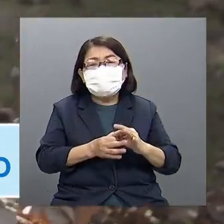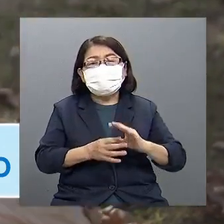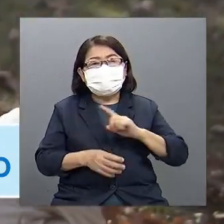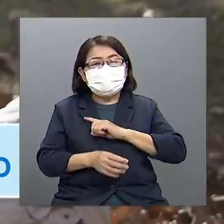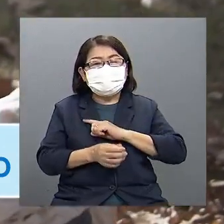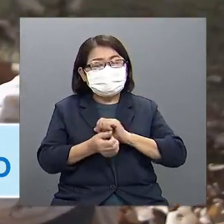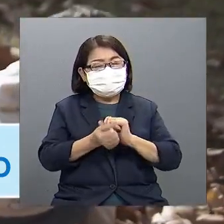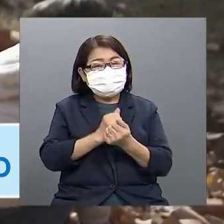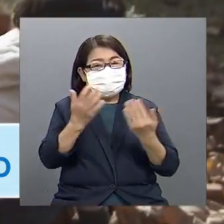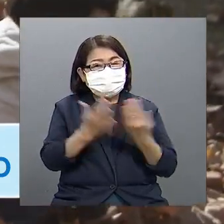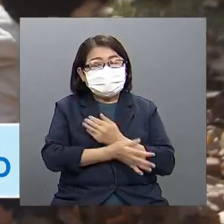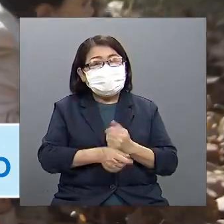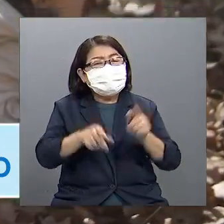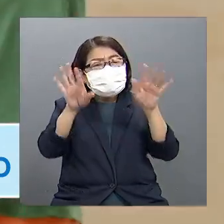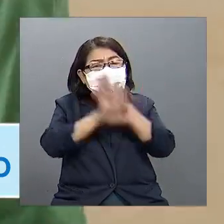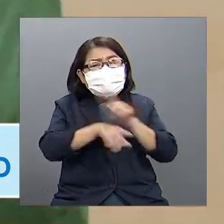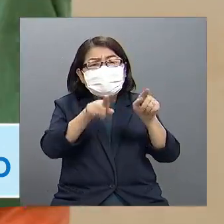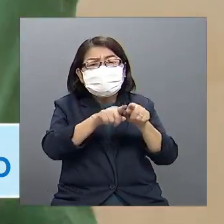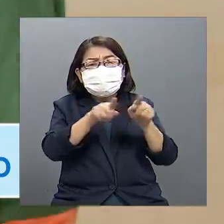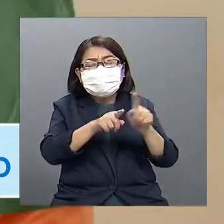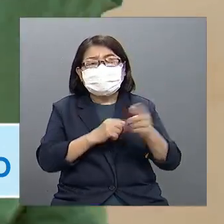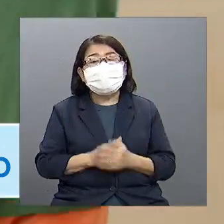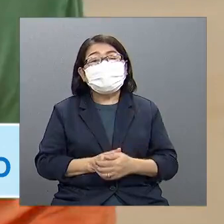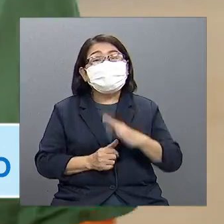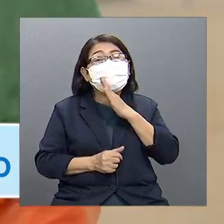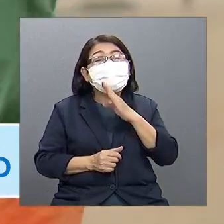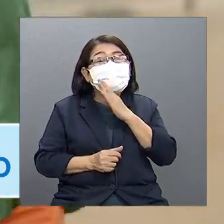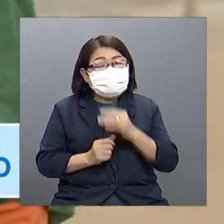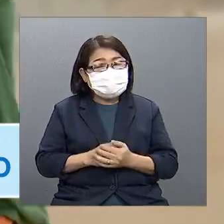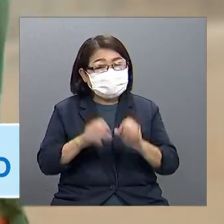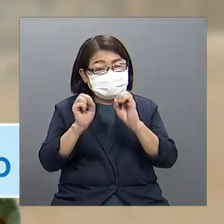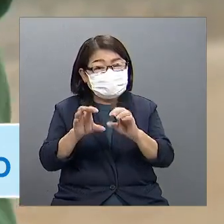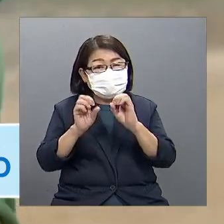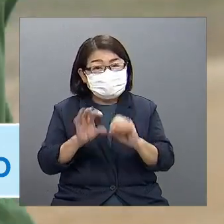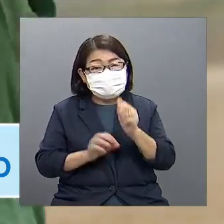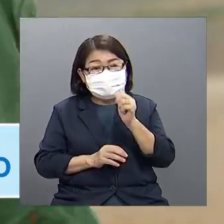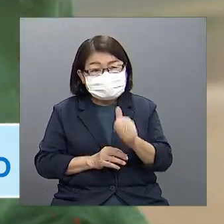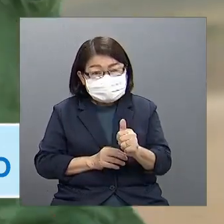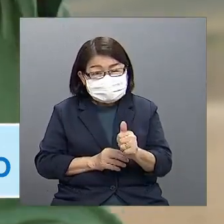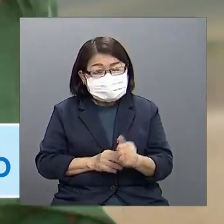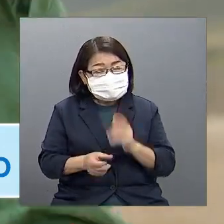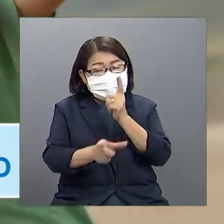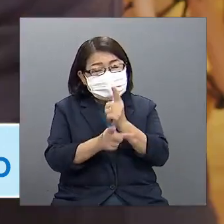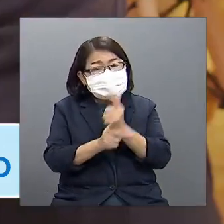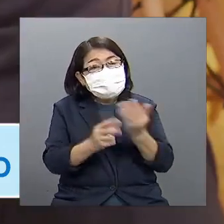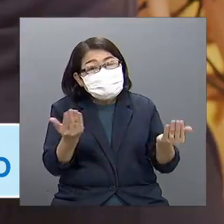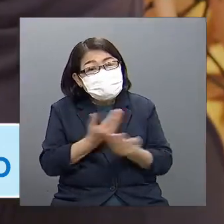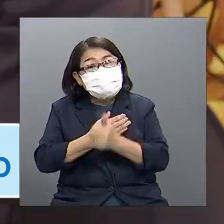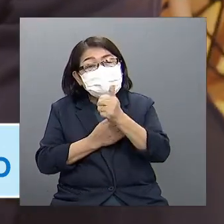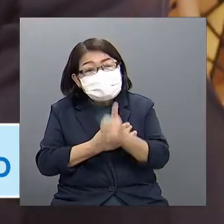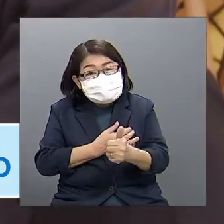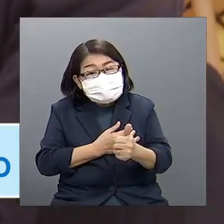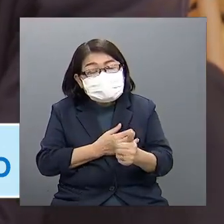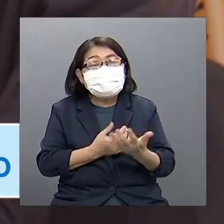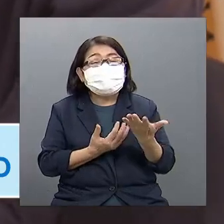านนะคะต ้ องนึกภาพดูว่าถ้าฐานบ้านดีเนี่ยวันข้างหน้าเราจะต่อเติมบ้านเราจะออกแบบบ้านแบบไหน